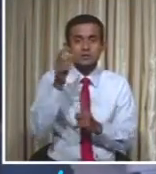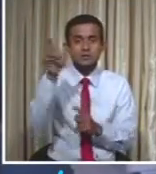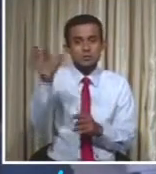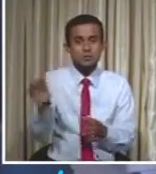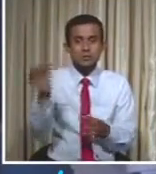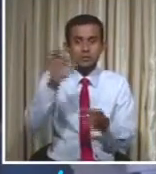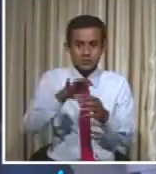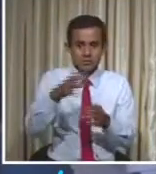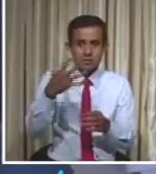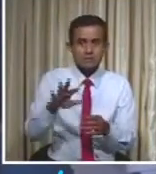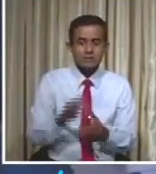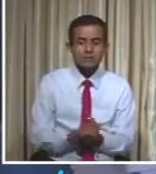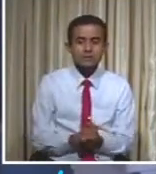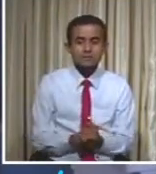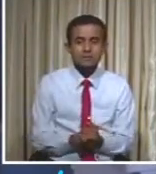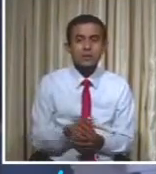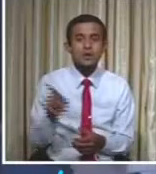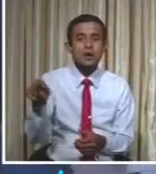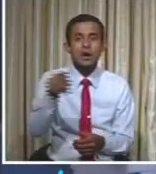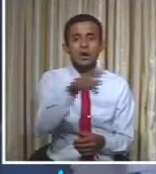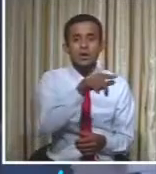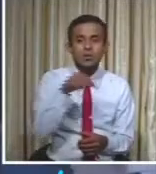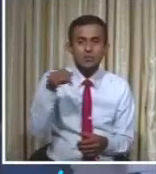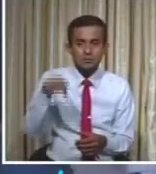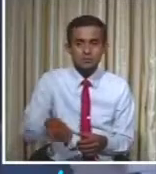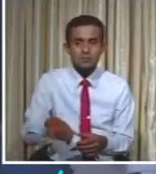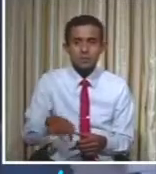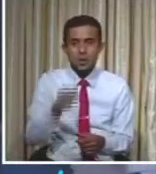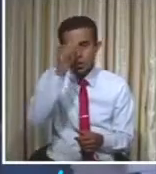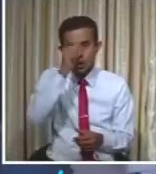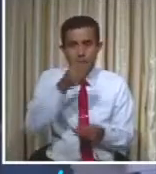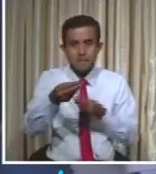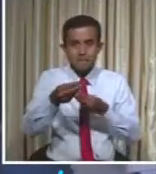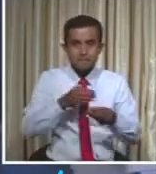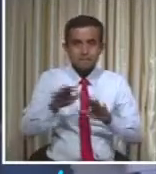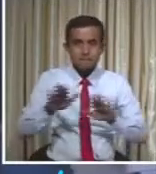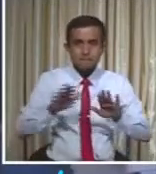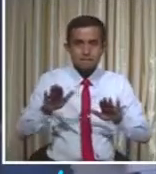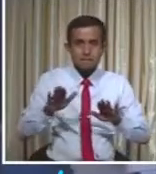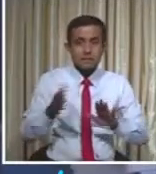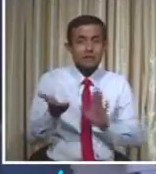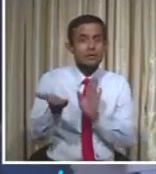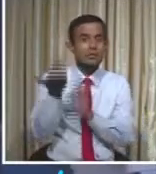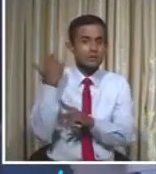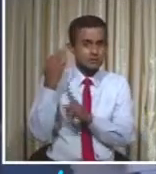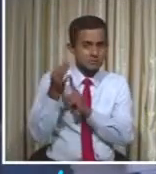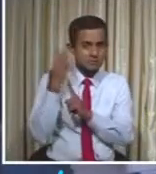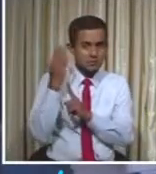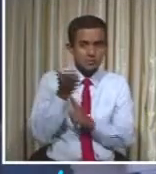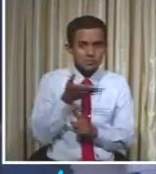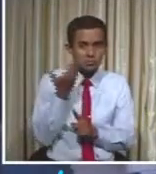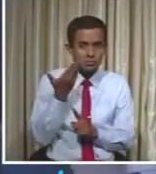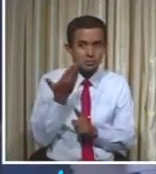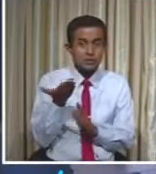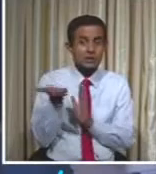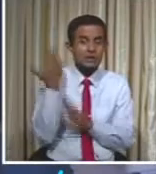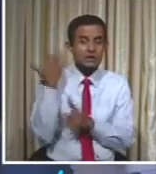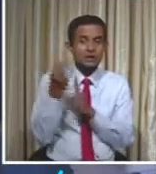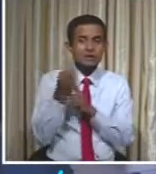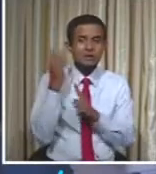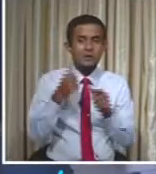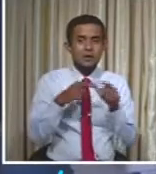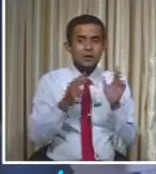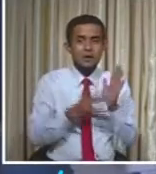කරපු කෙනෙක්. ඒතකොට කවුරු හරි මෙතන මාෆියාවක් මෙහෙවනවා නම් එන එක්ක හිටපු සභාපති වෙන්න පුළුවන්. ඉතින් හිටපු සභාපති අනිල්